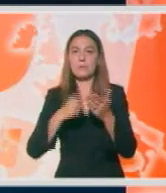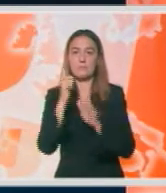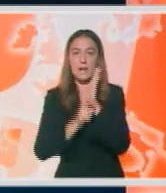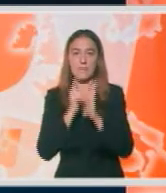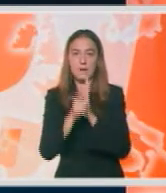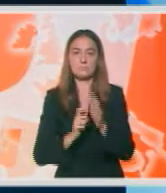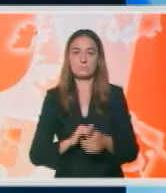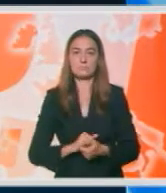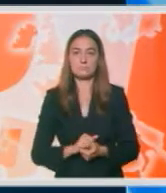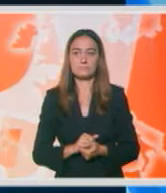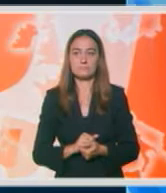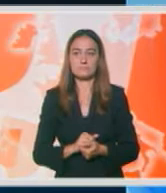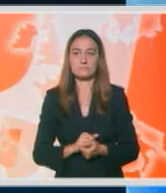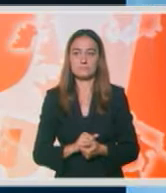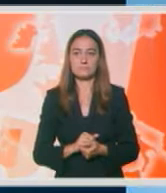vremena.